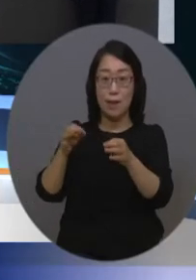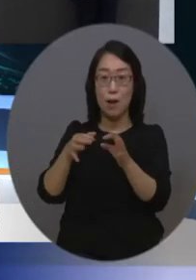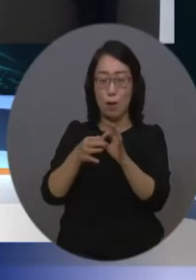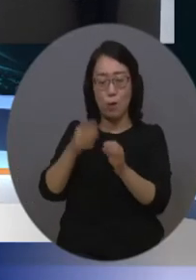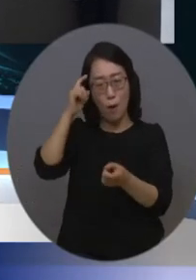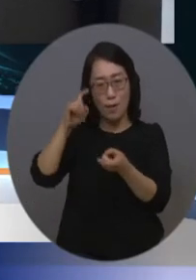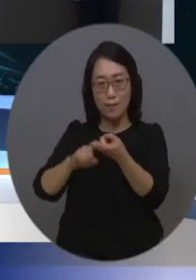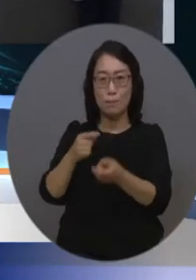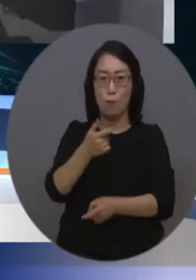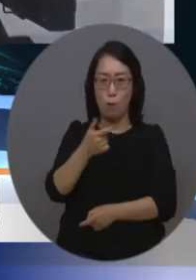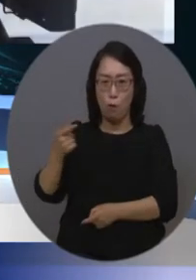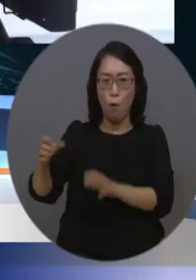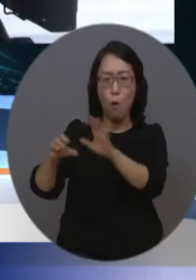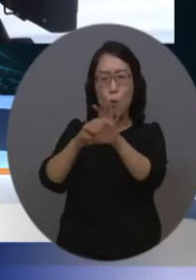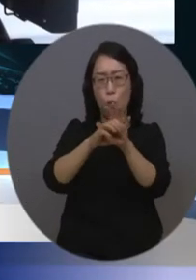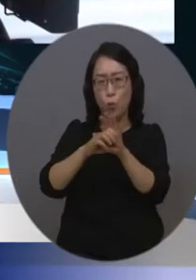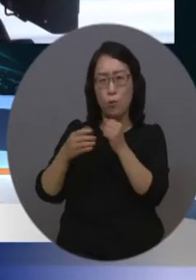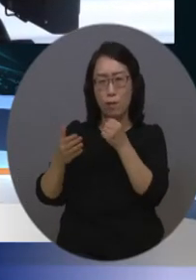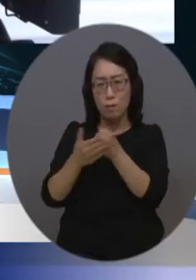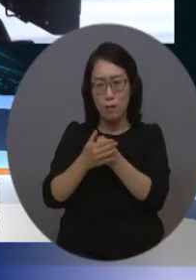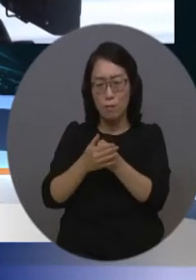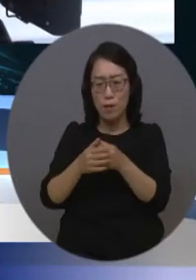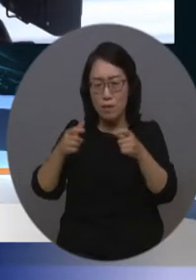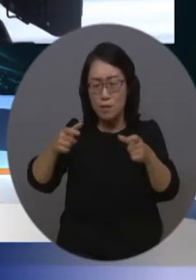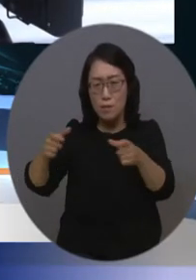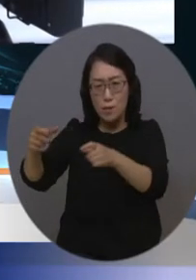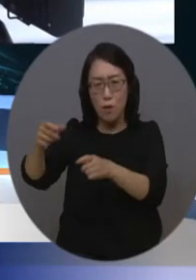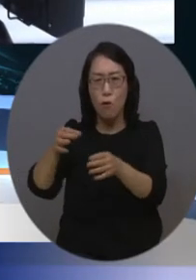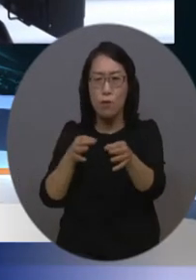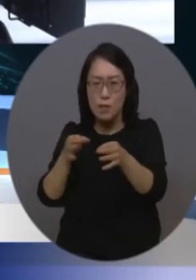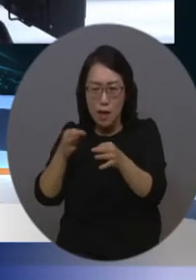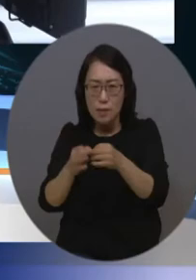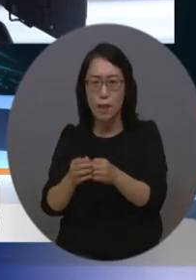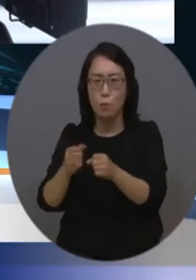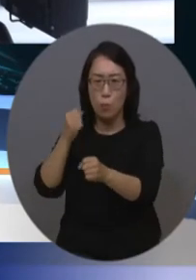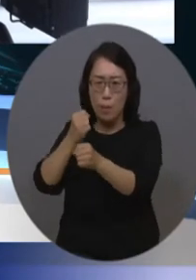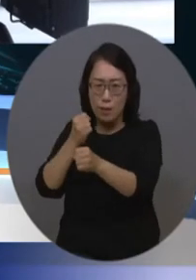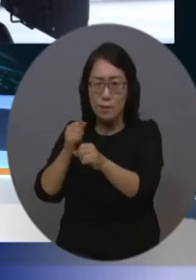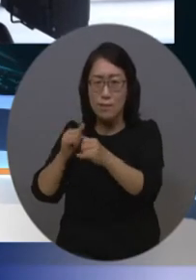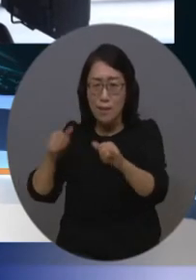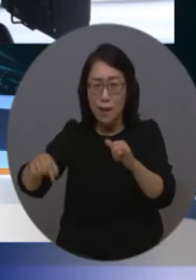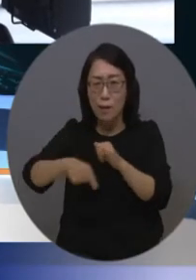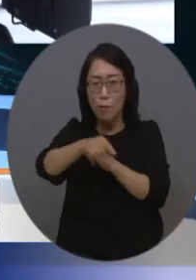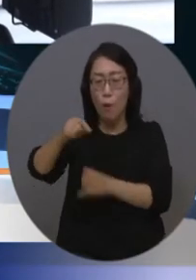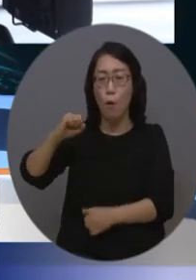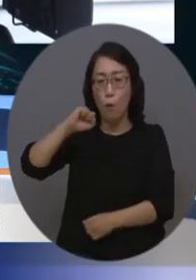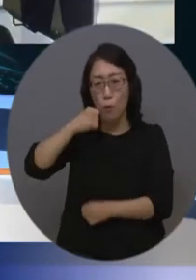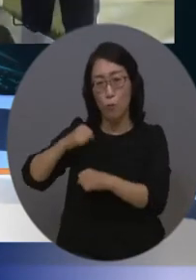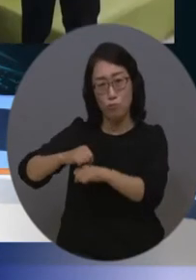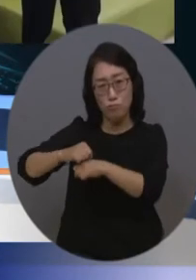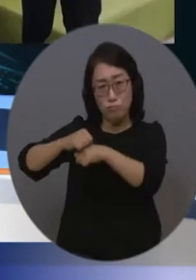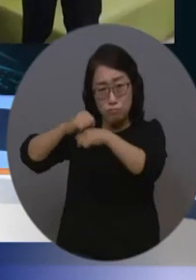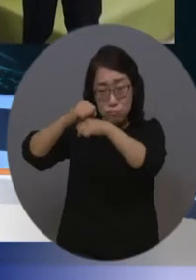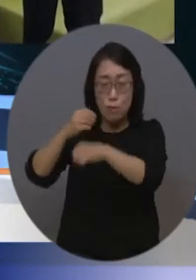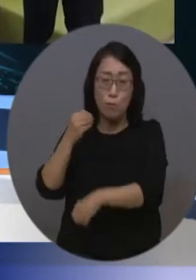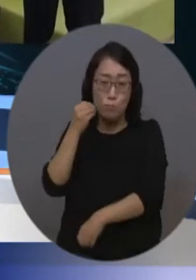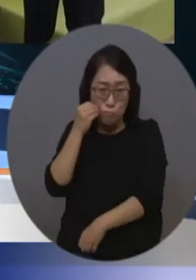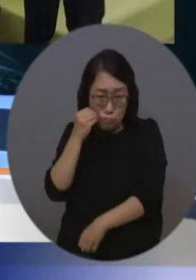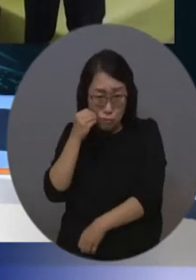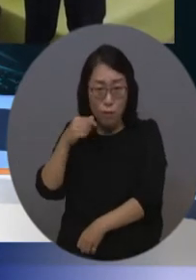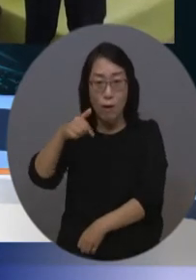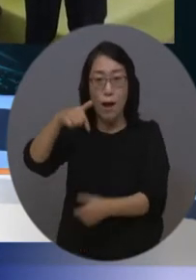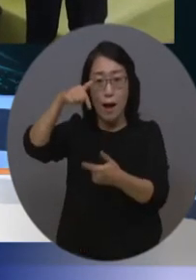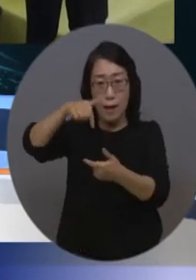코로나19 장기화로 어려움을 겪는 지역 소상공인들의 라이브 커머스 판로 개척을 위해 강남구가 지원에